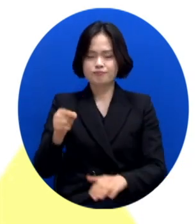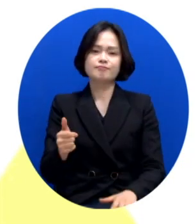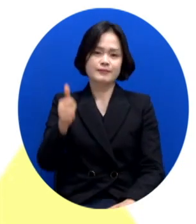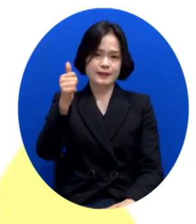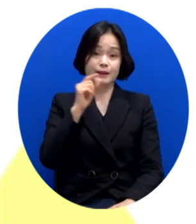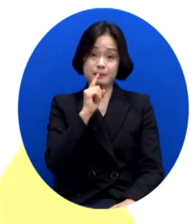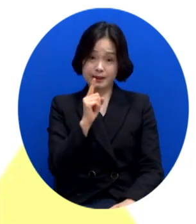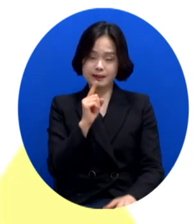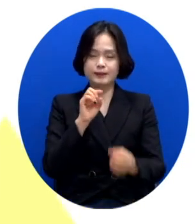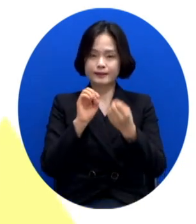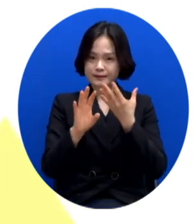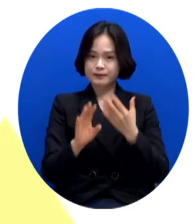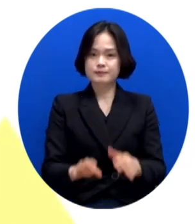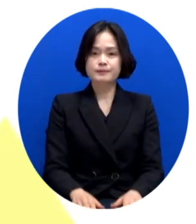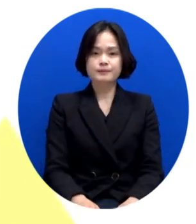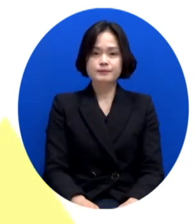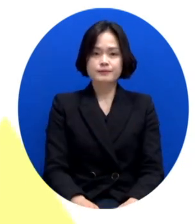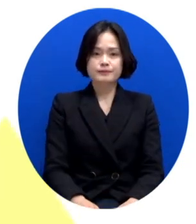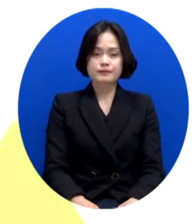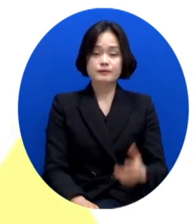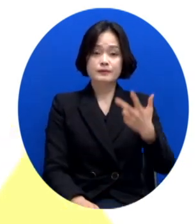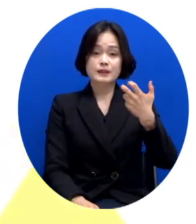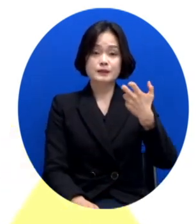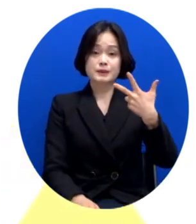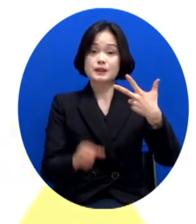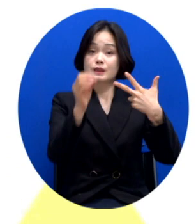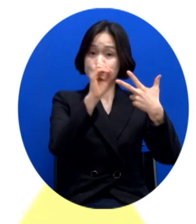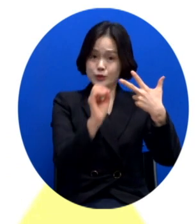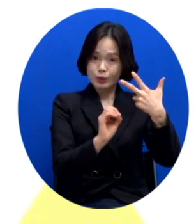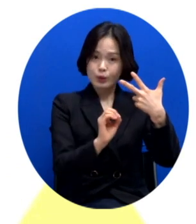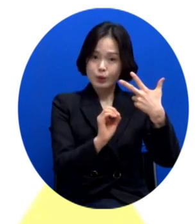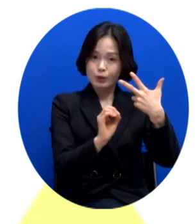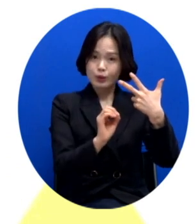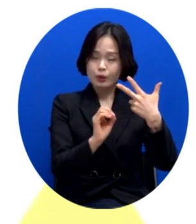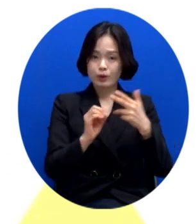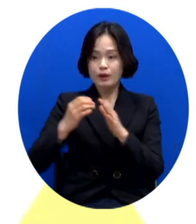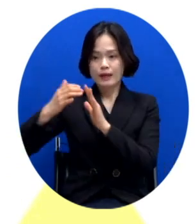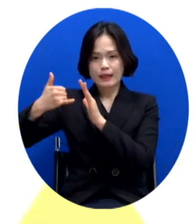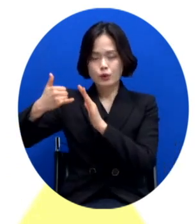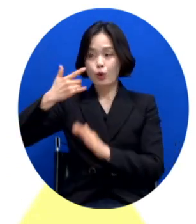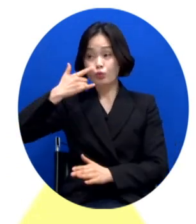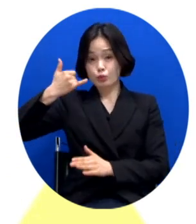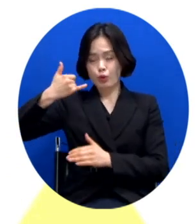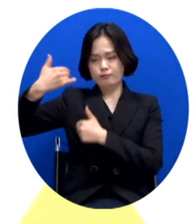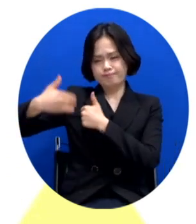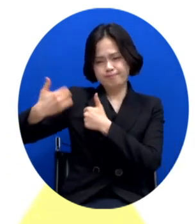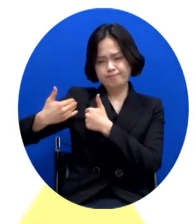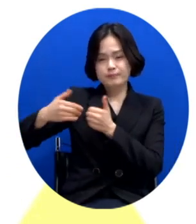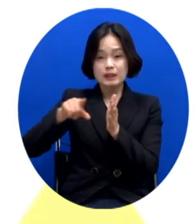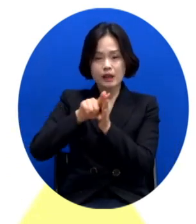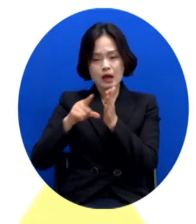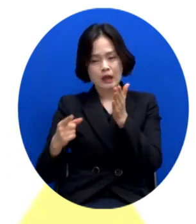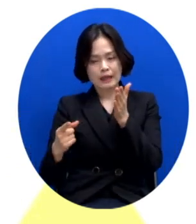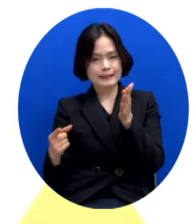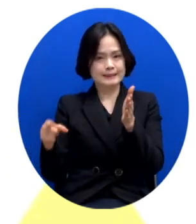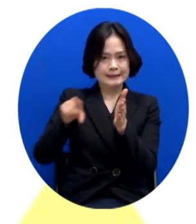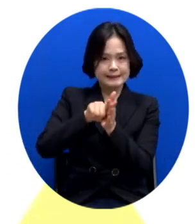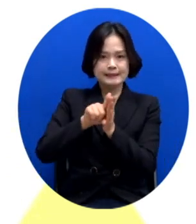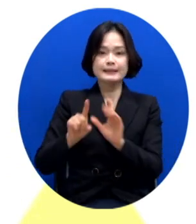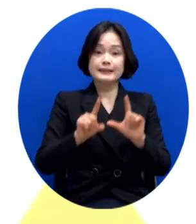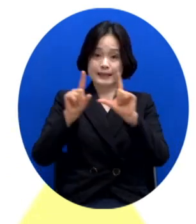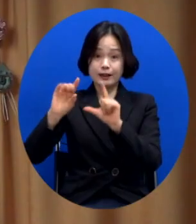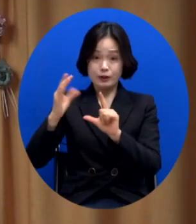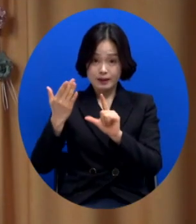것으로 나타났습니다 기독 청년 77.4% 는 가족 혹은 부모의 영향으로 신앙생활을 시작하게 됐다 고